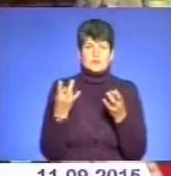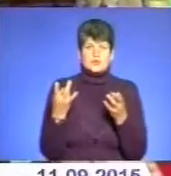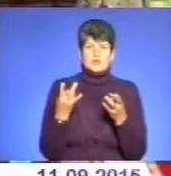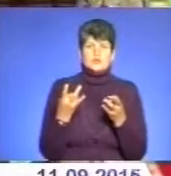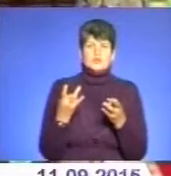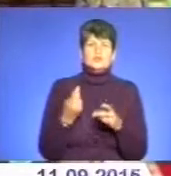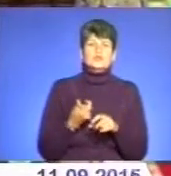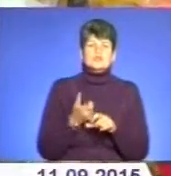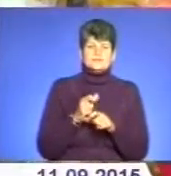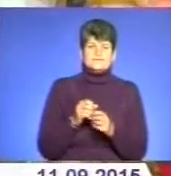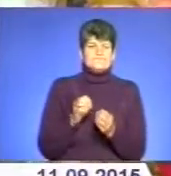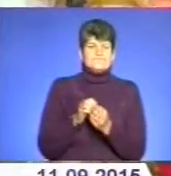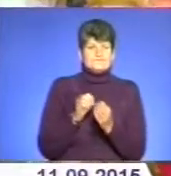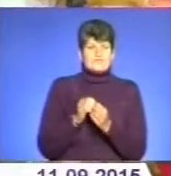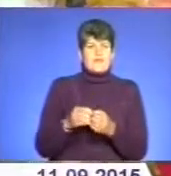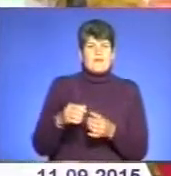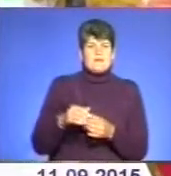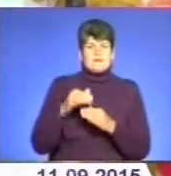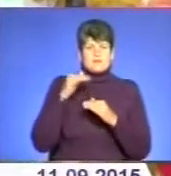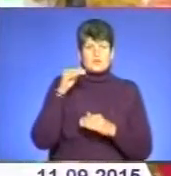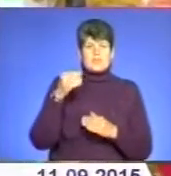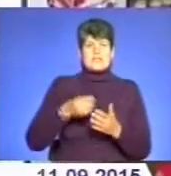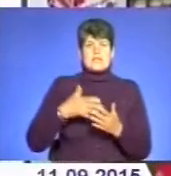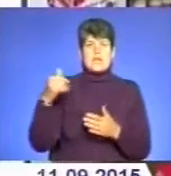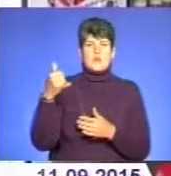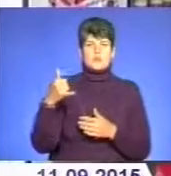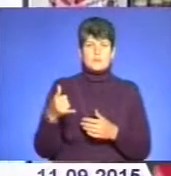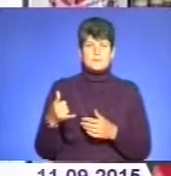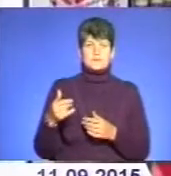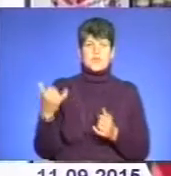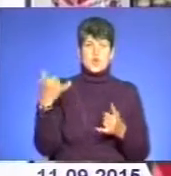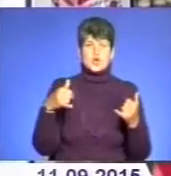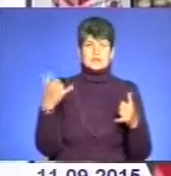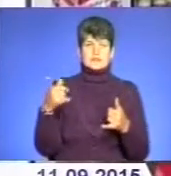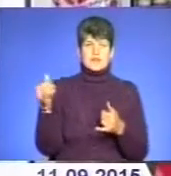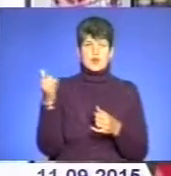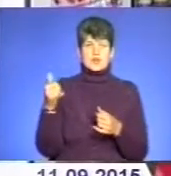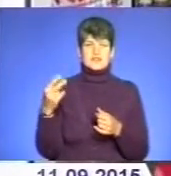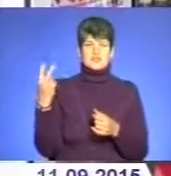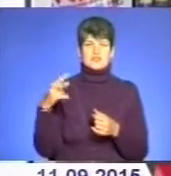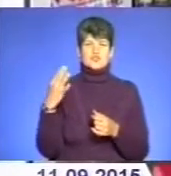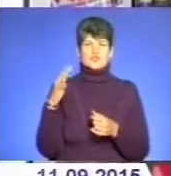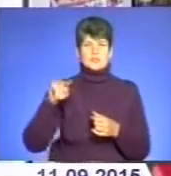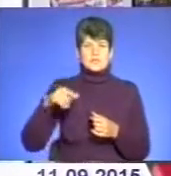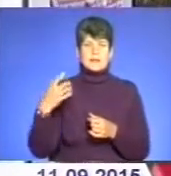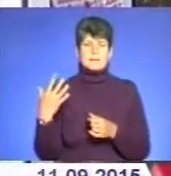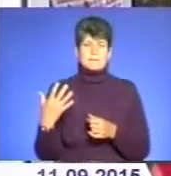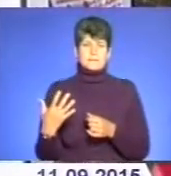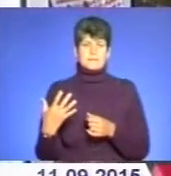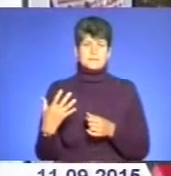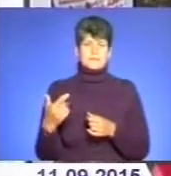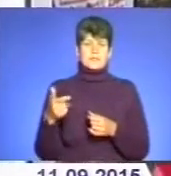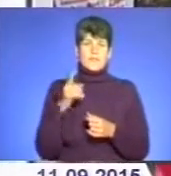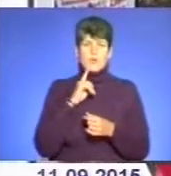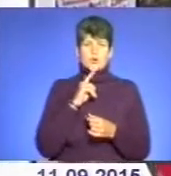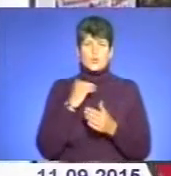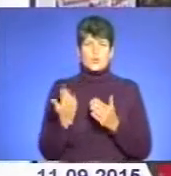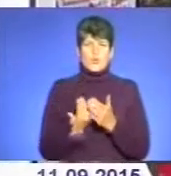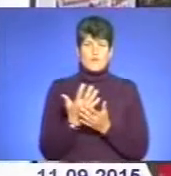висока нині ціна на олію. Ну, на розливну олію ціна зараз 24,50, ну, поки ще нового урожаю